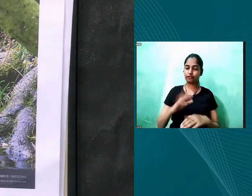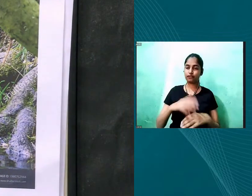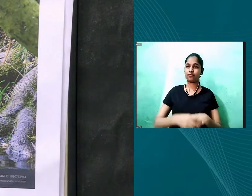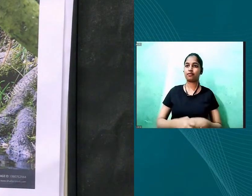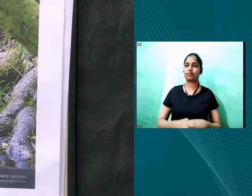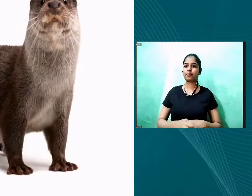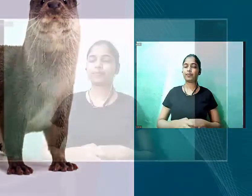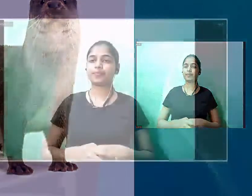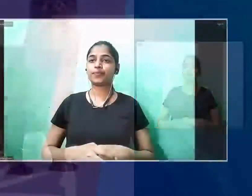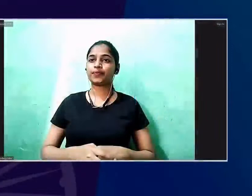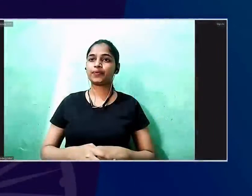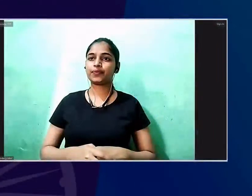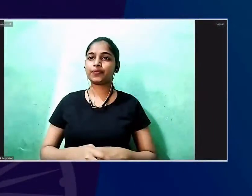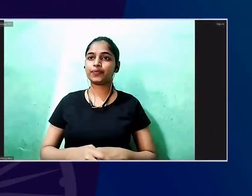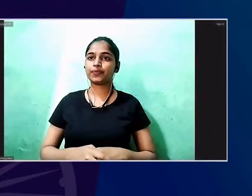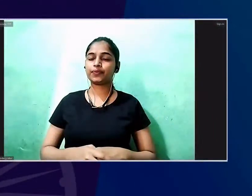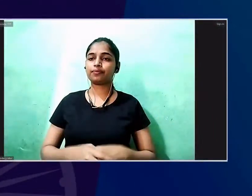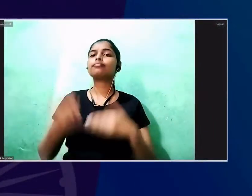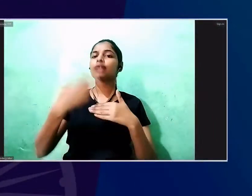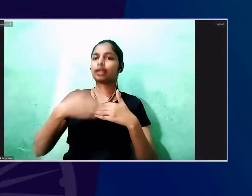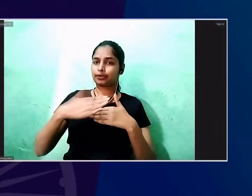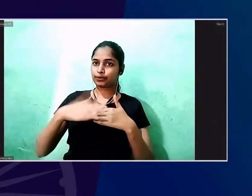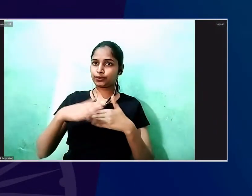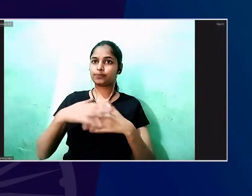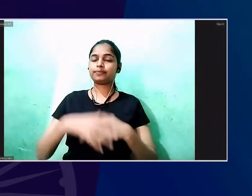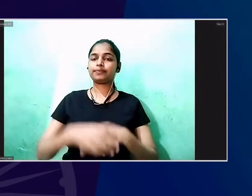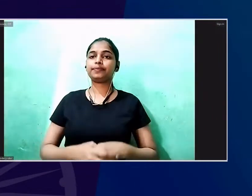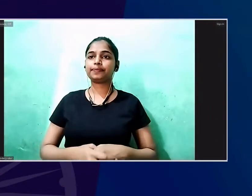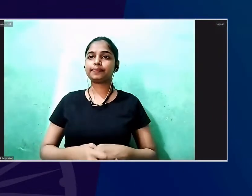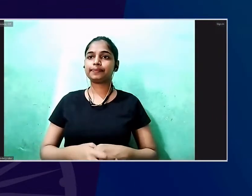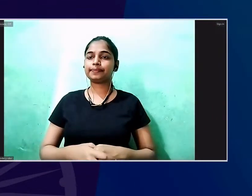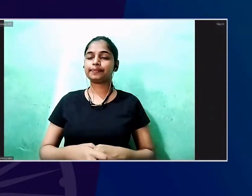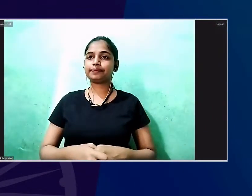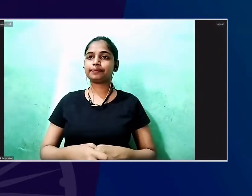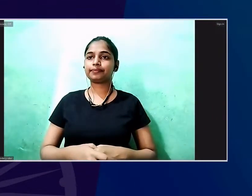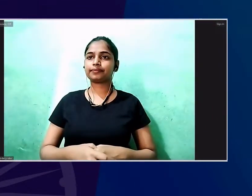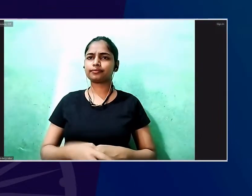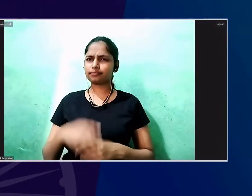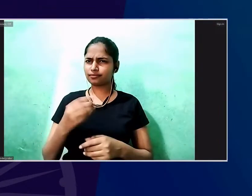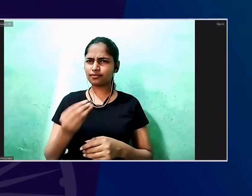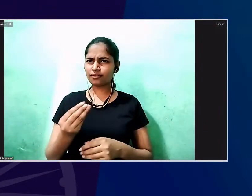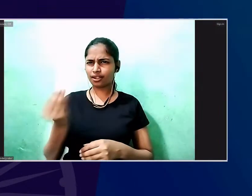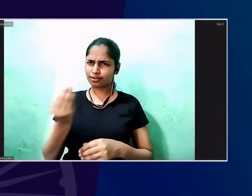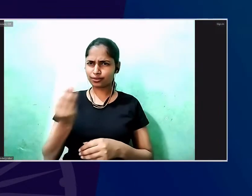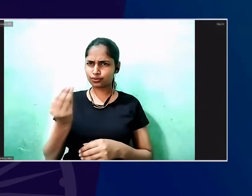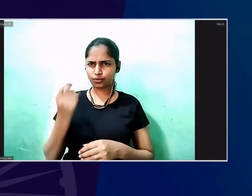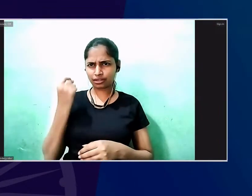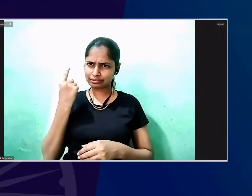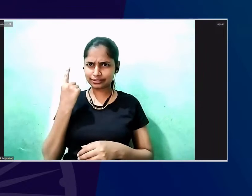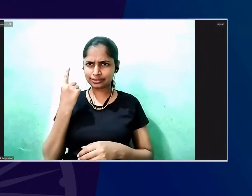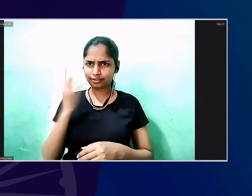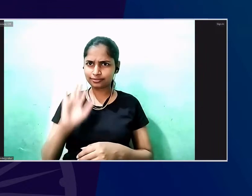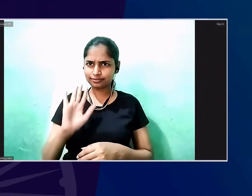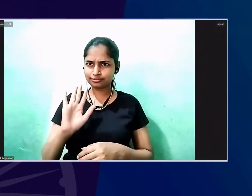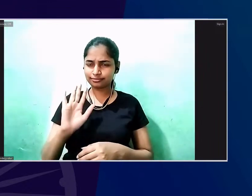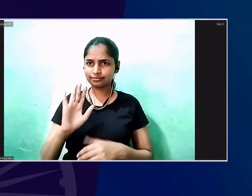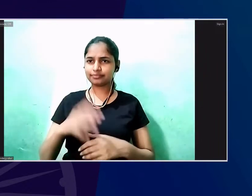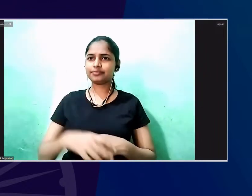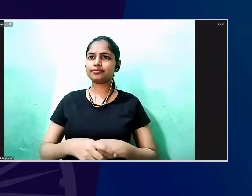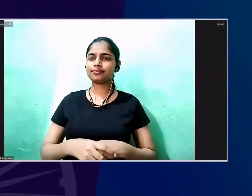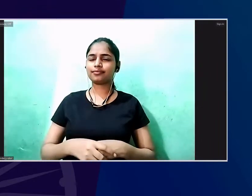सो मूविंग अहेड, तो आपने थोड़ा थोड़ा समझा ऑटर देखने में कैसा लगता है.